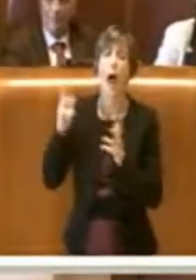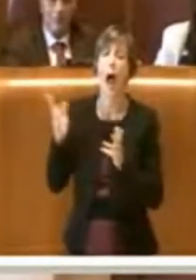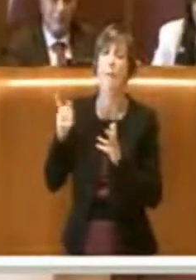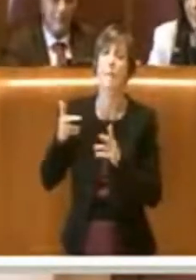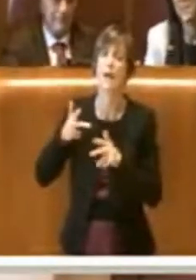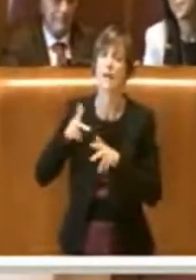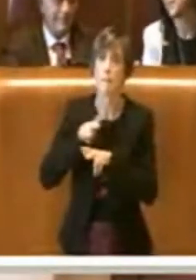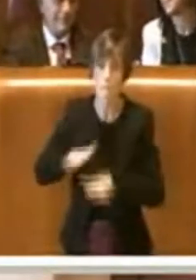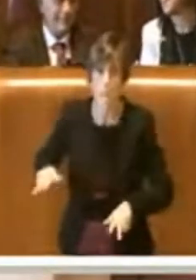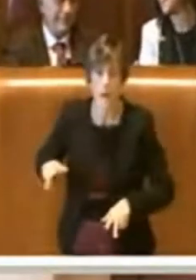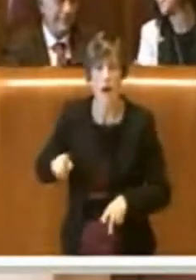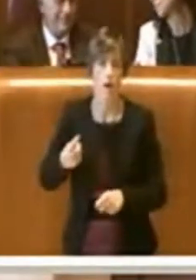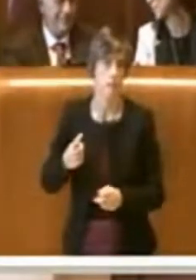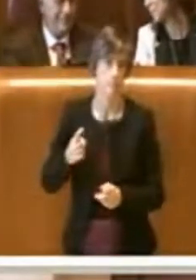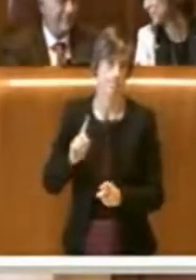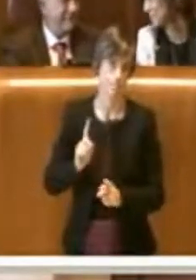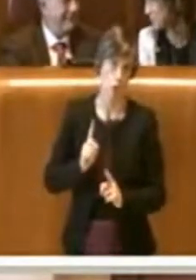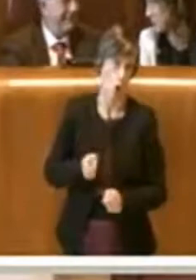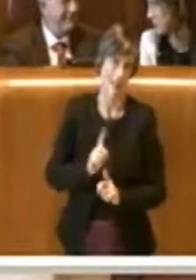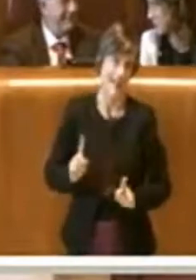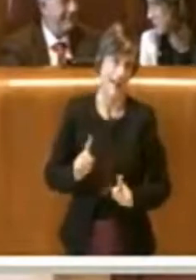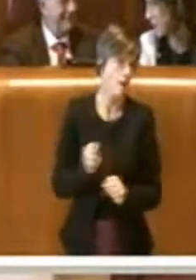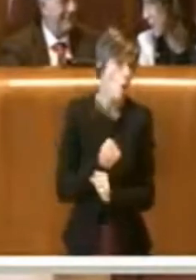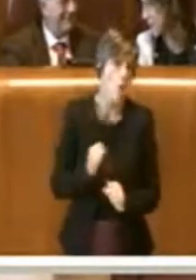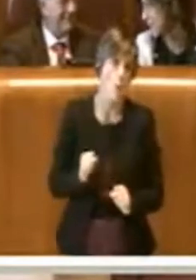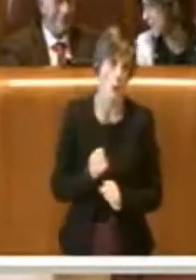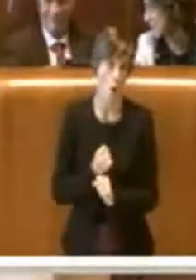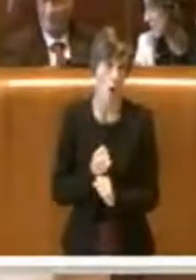anche ricordare che